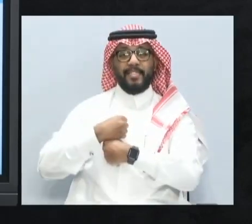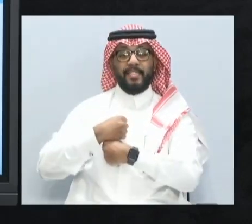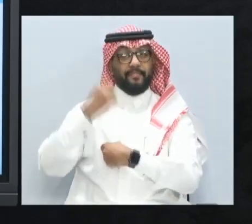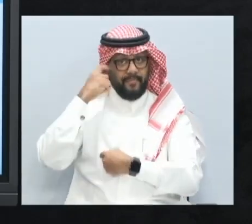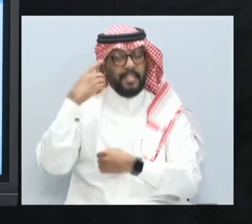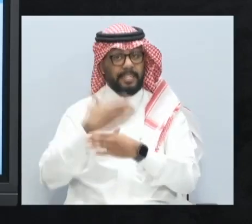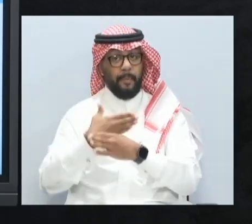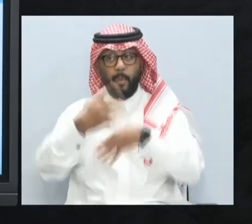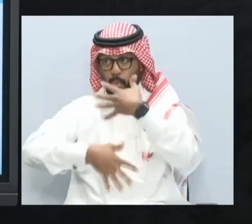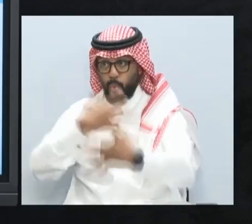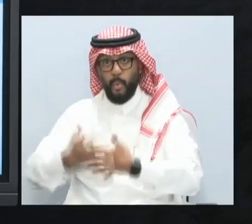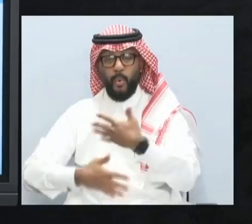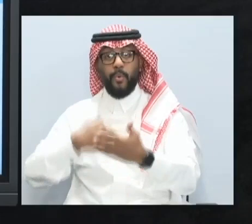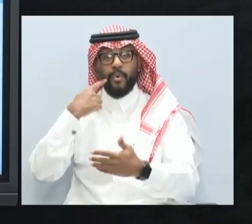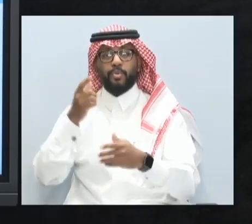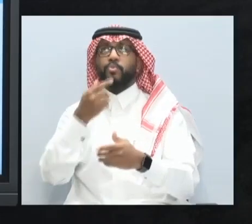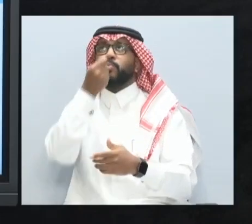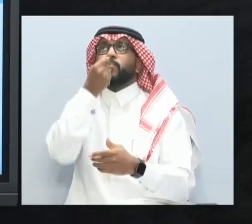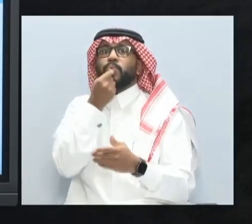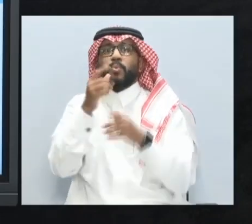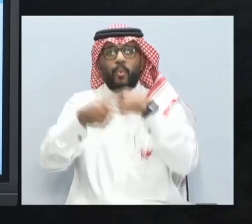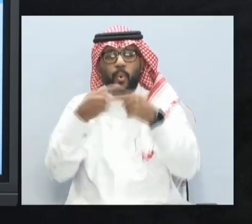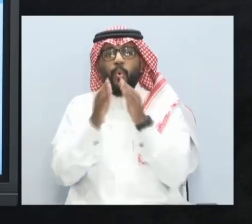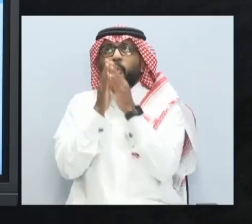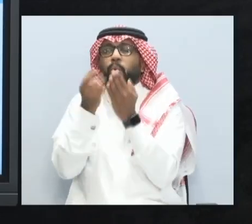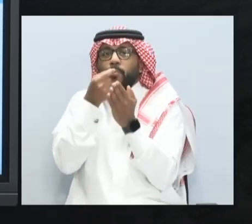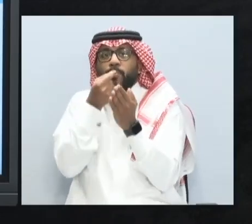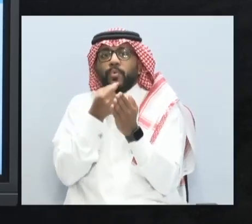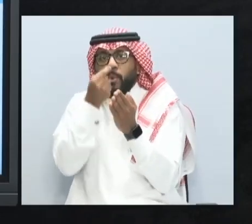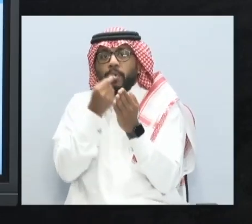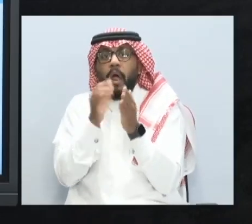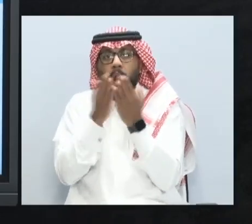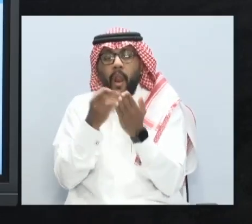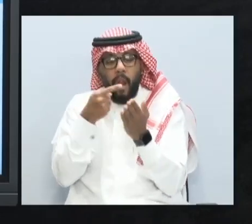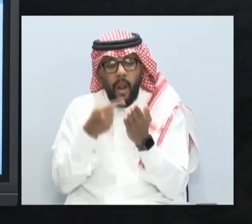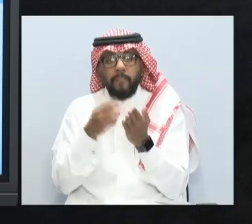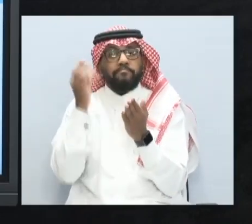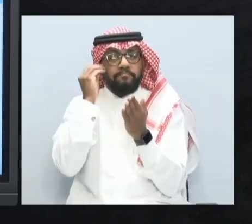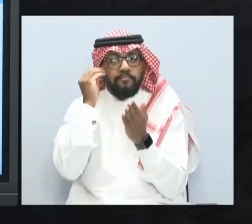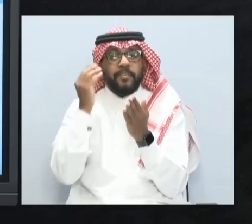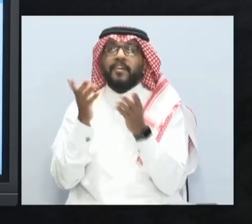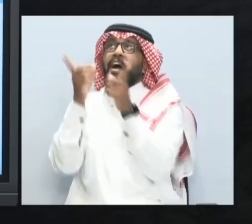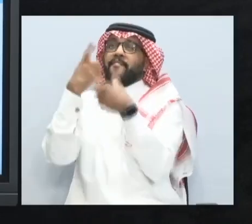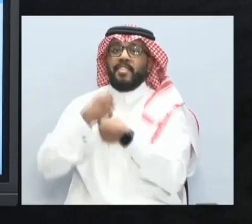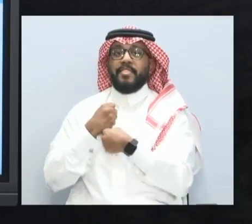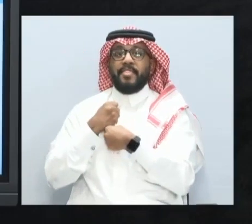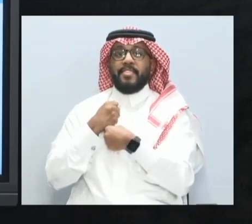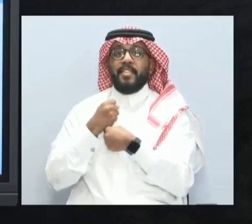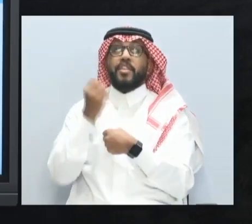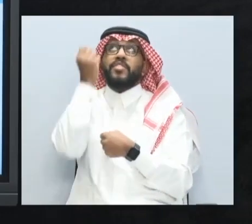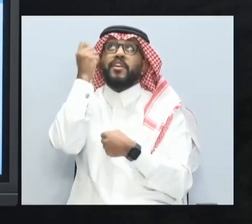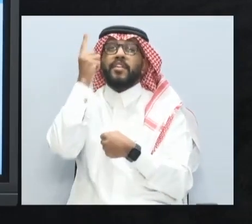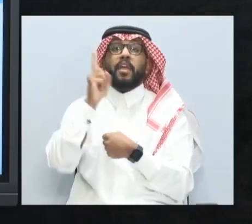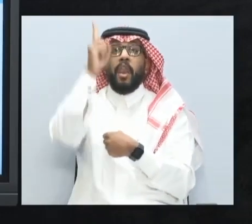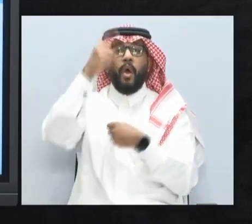حصن قوي جدا كالدرع الواقي فاذا اراد الانسان ان ياتيه بعين يرد هذا الدرع عليه فكلما